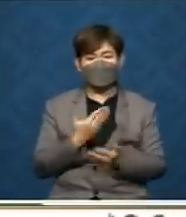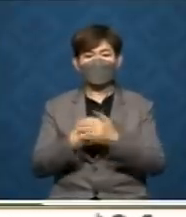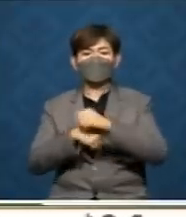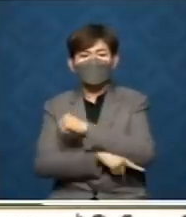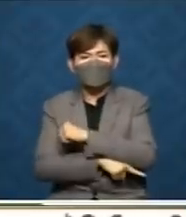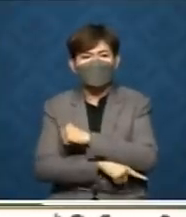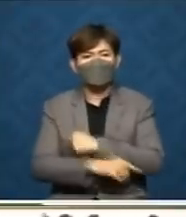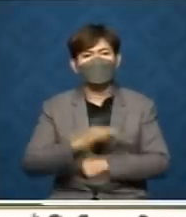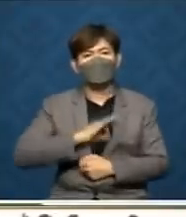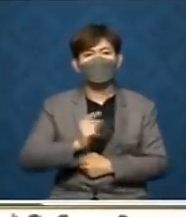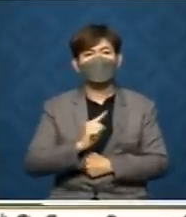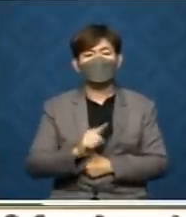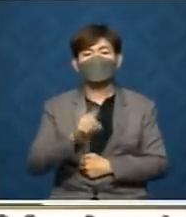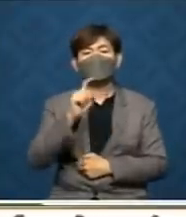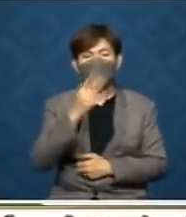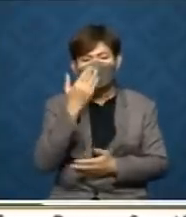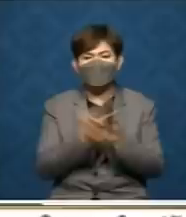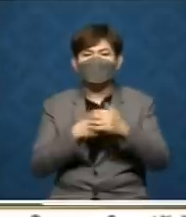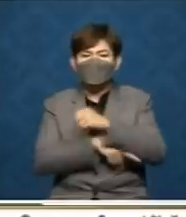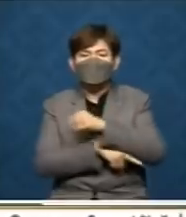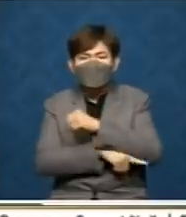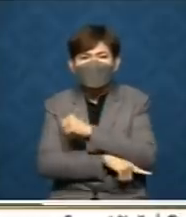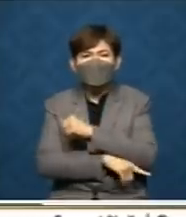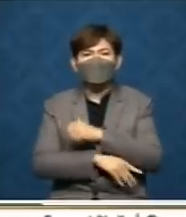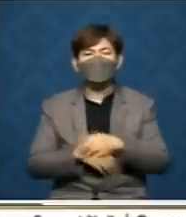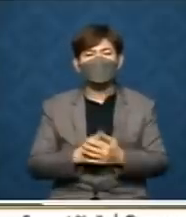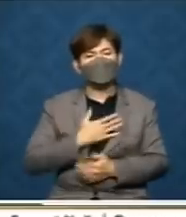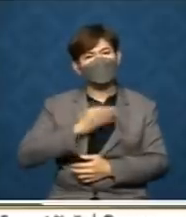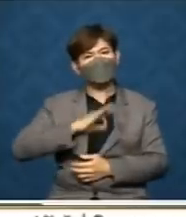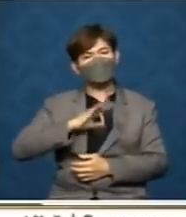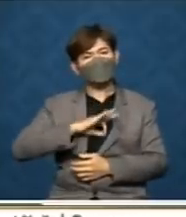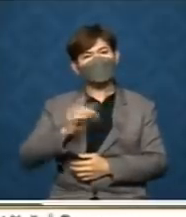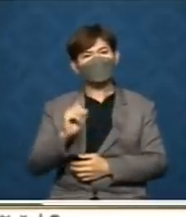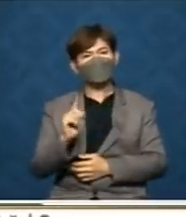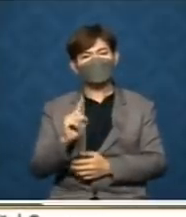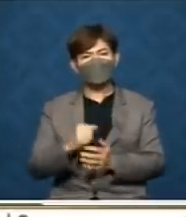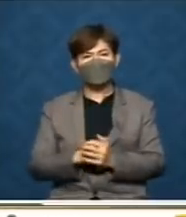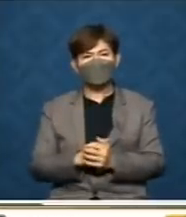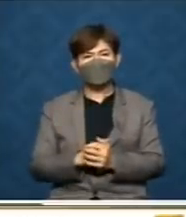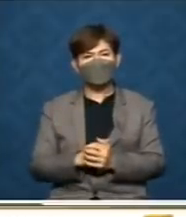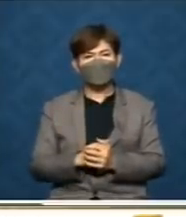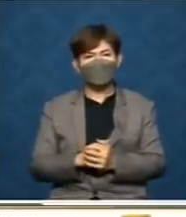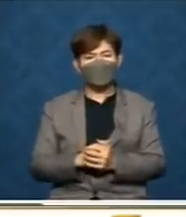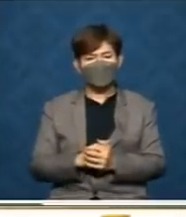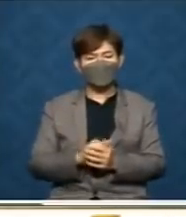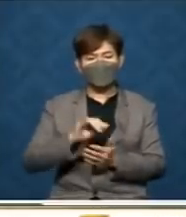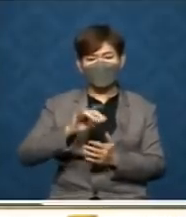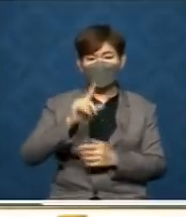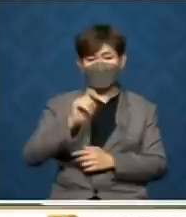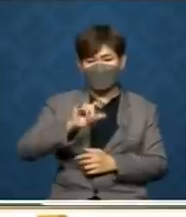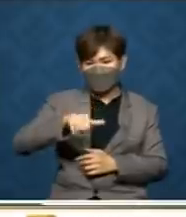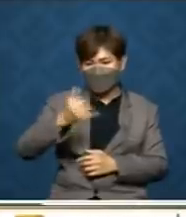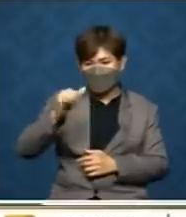นี่ไปตายเพราะโกงคงนี่นะผมว่าเธอยืนยานถ้ายังอยู่นะ